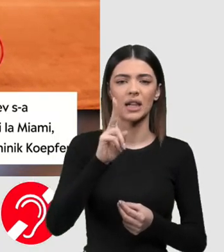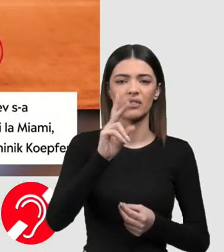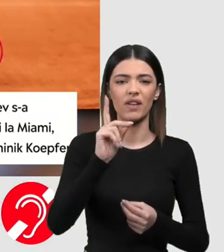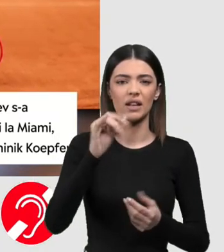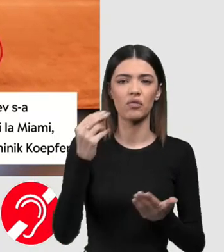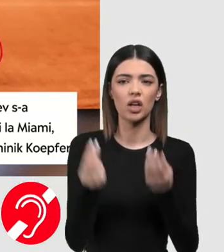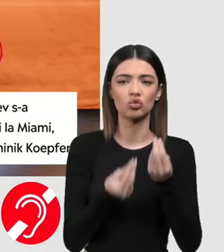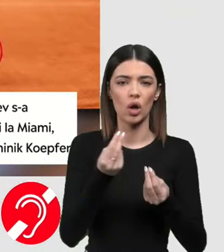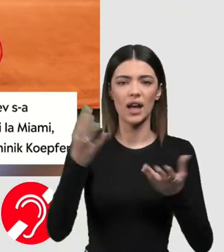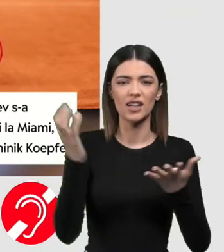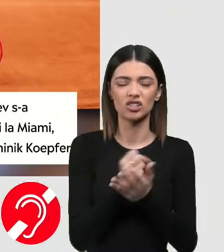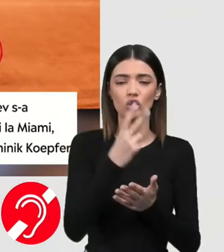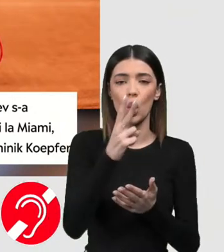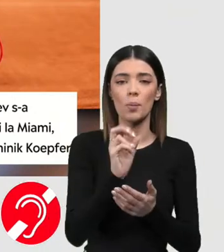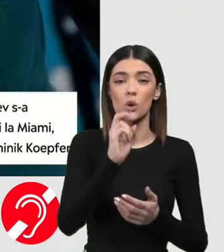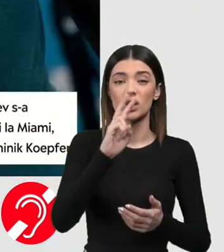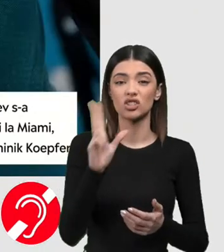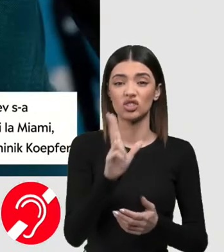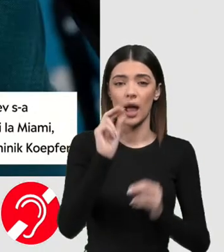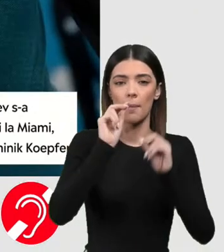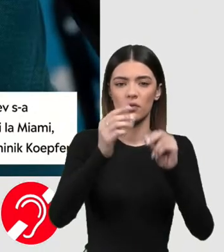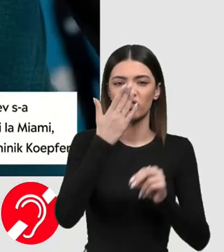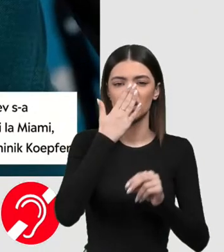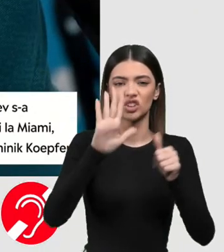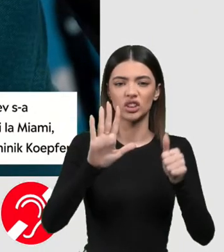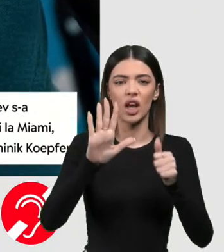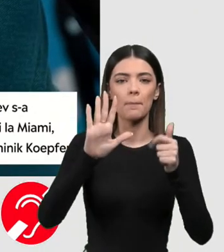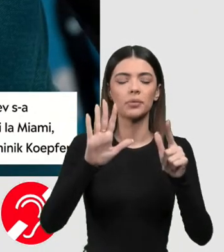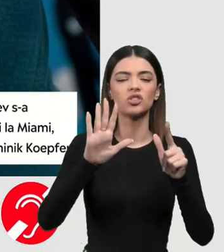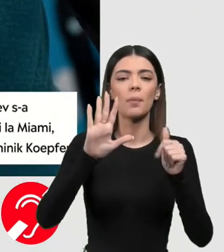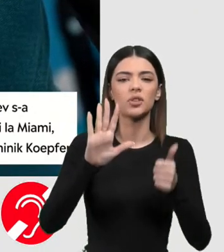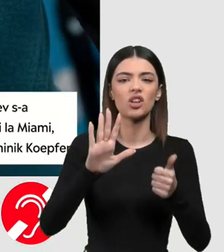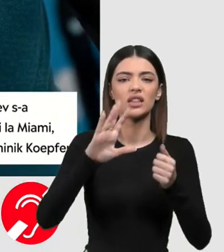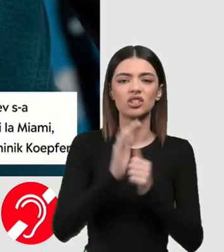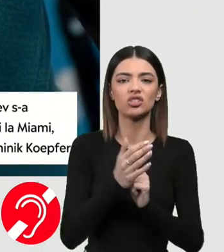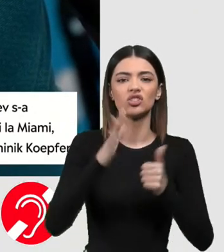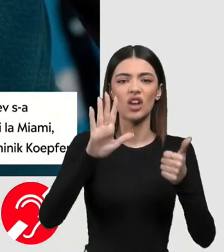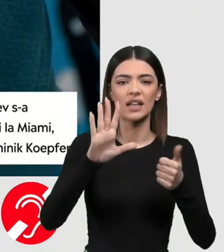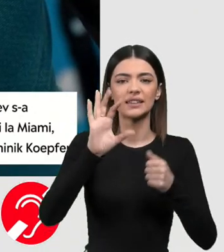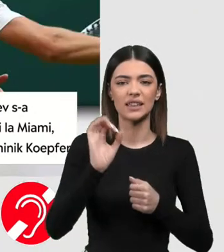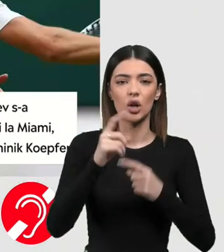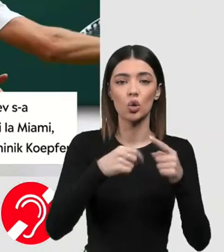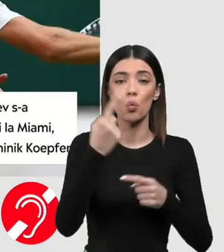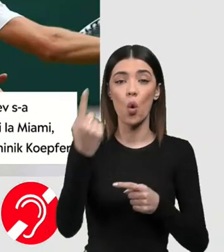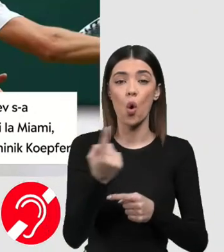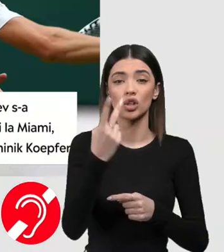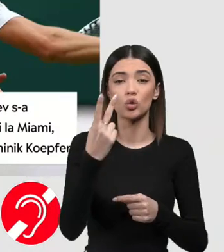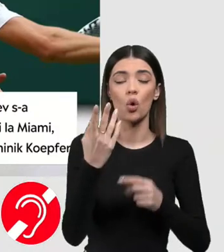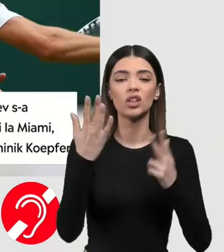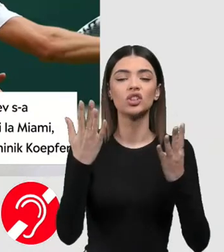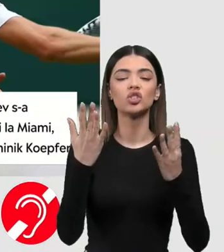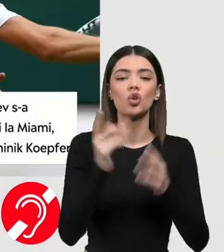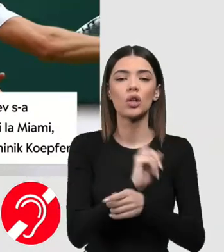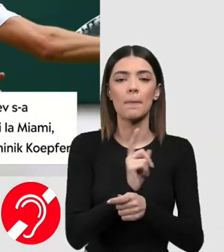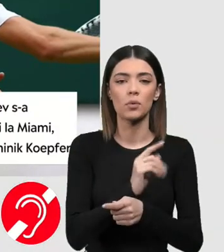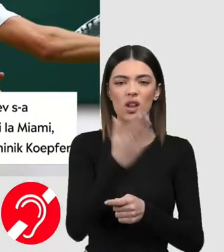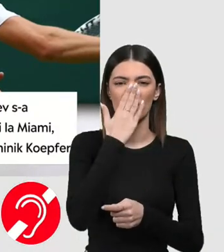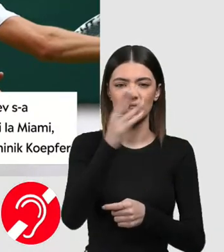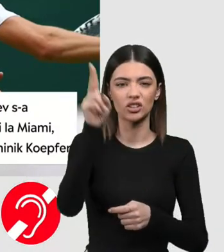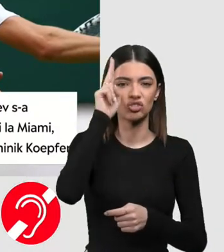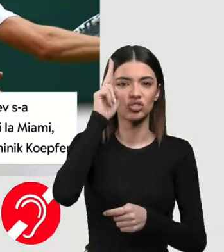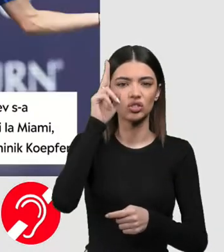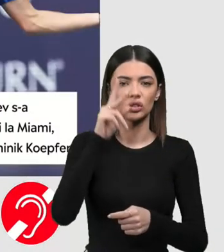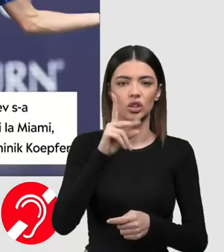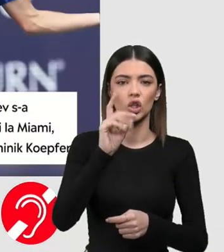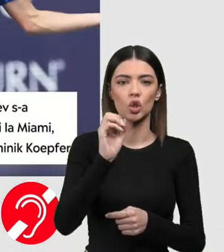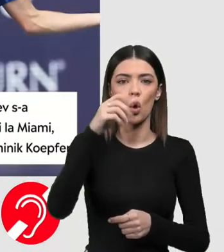Miami. Medvedev, campion la Miami în 2023, s-a impus cu scorul de 7-6, 6-0 după o oră și 29 de minute în fața